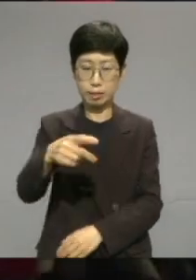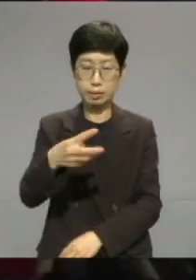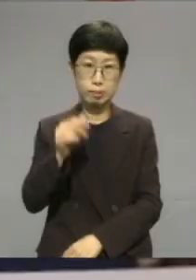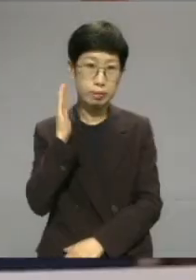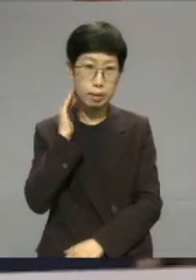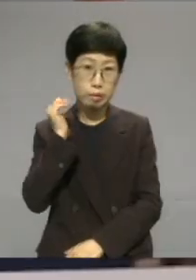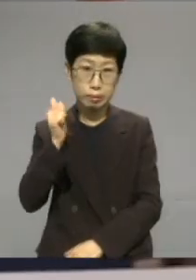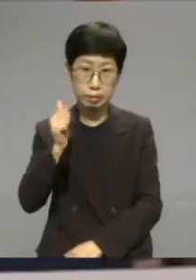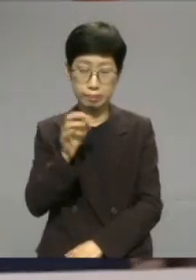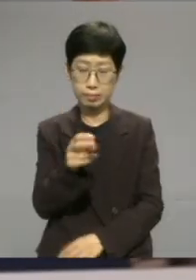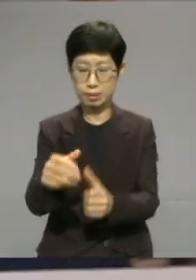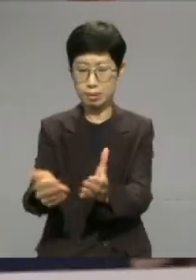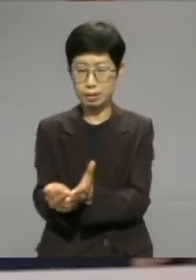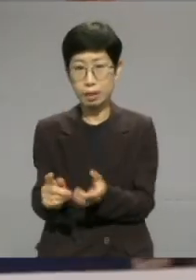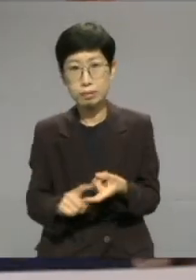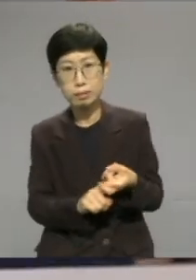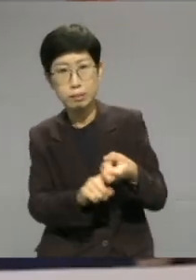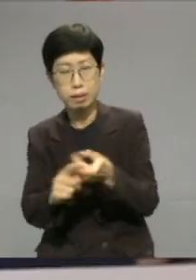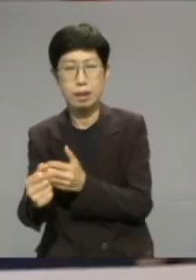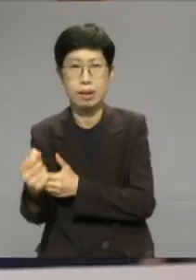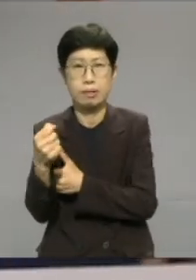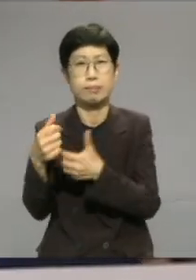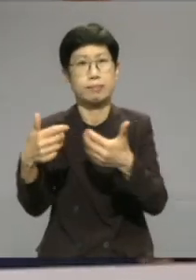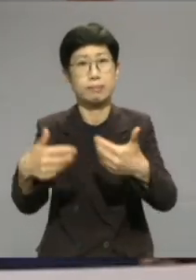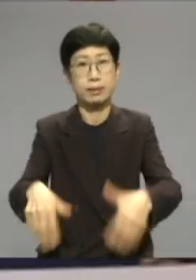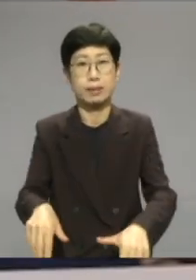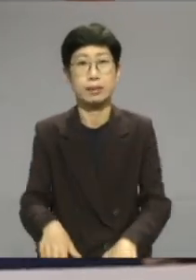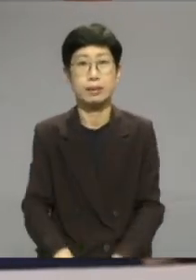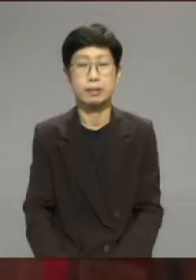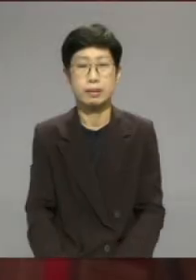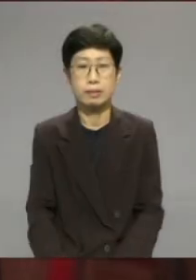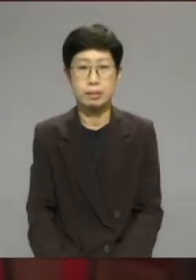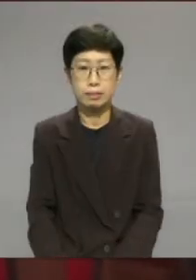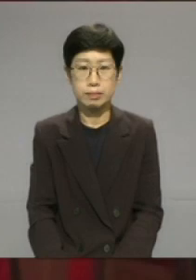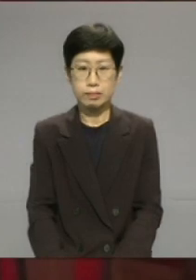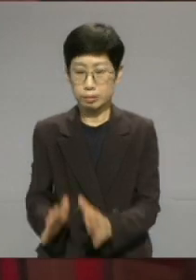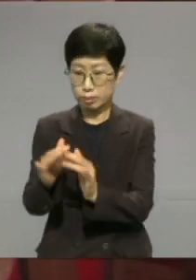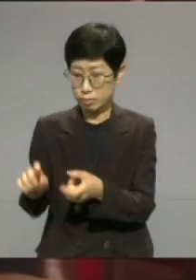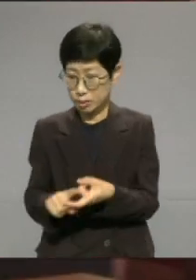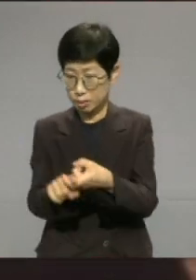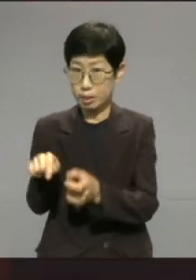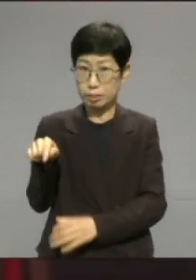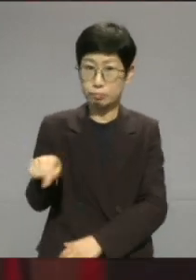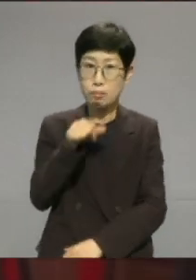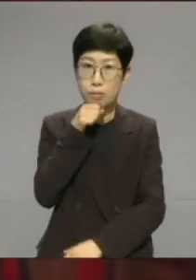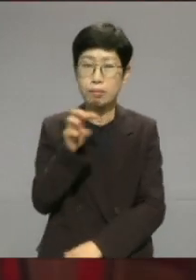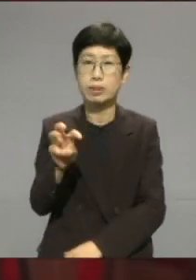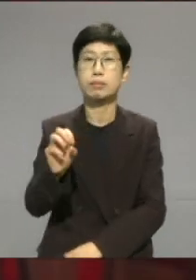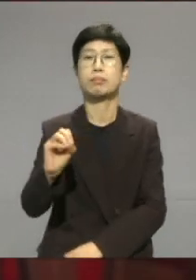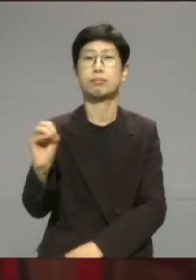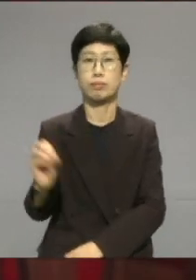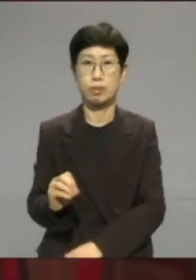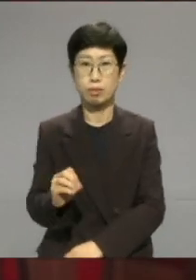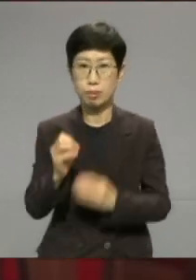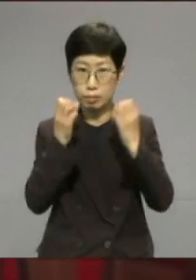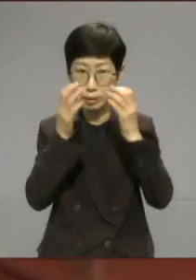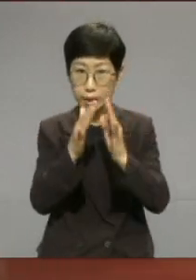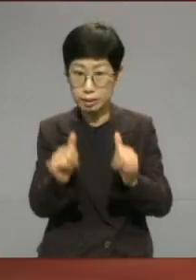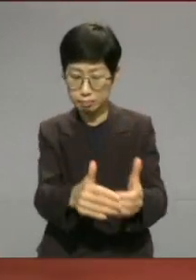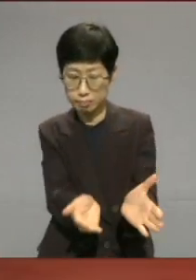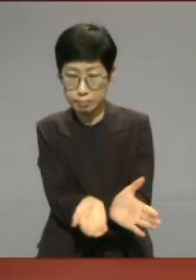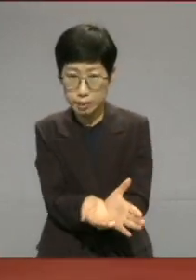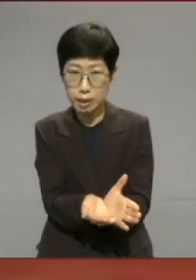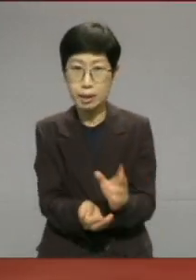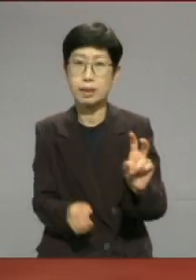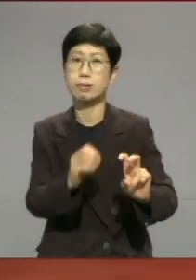여당 연합은 존재감이 약해지고 있습니다. 국민연합은 30%대, 신인민전선은